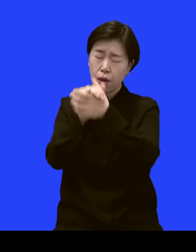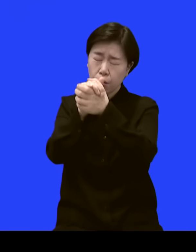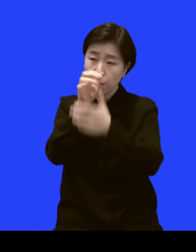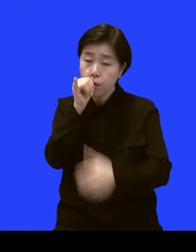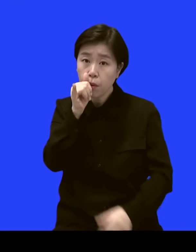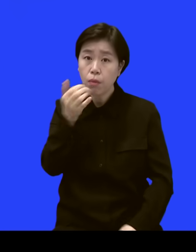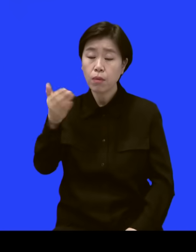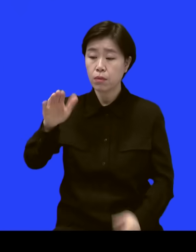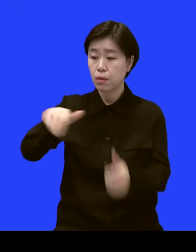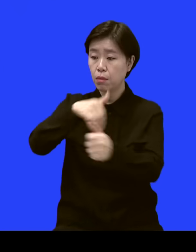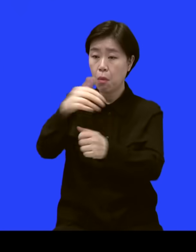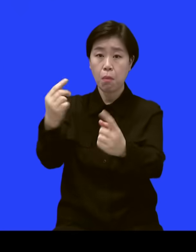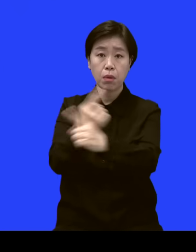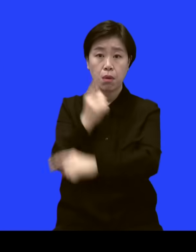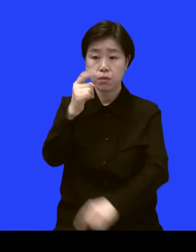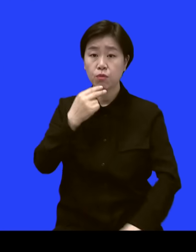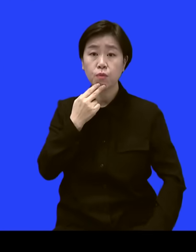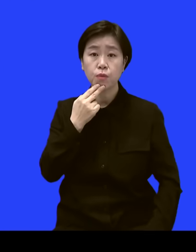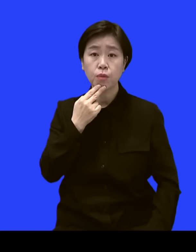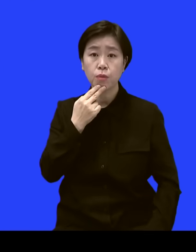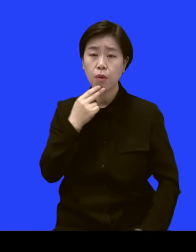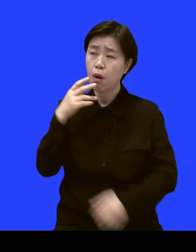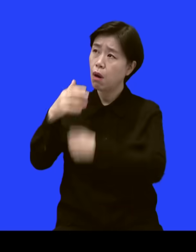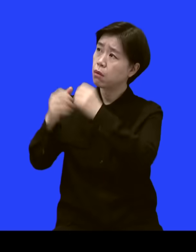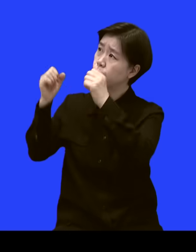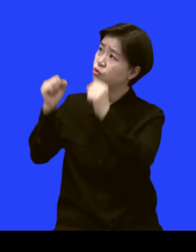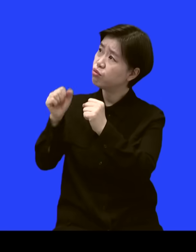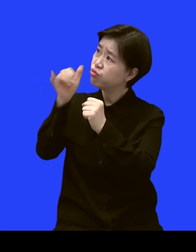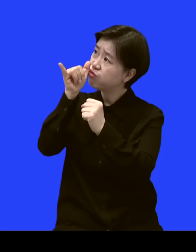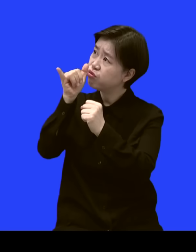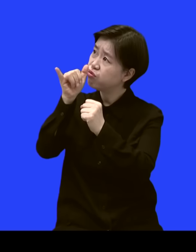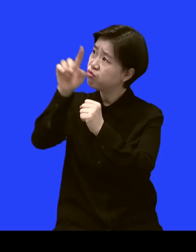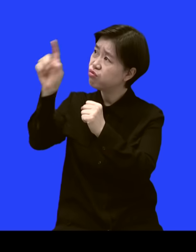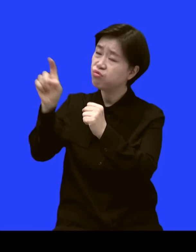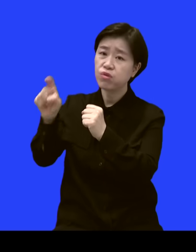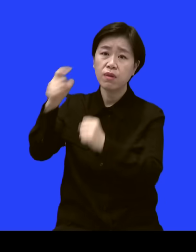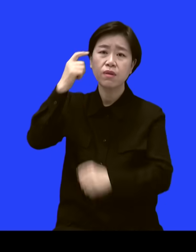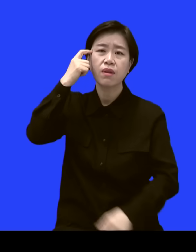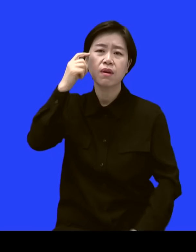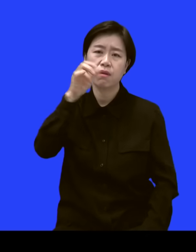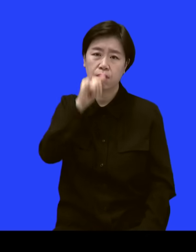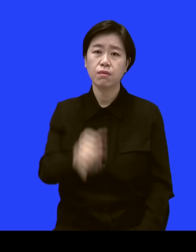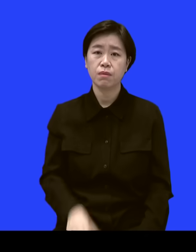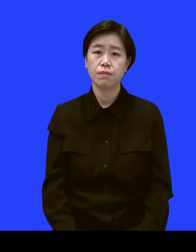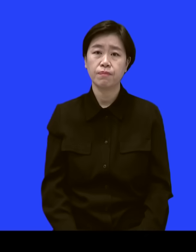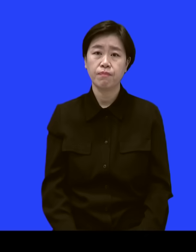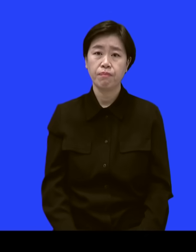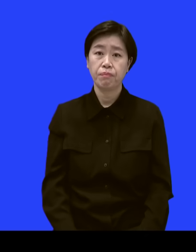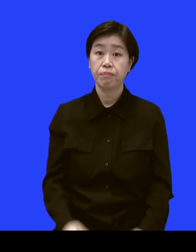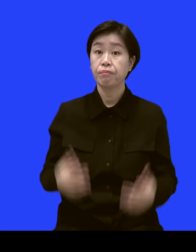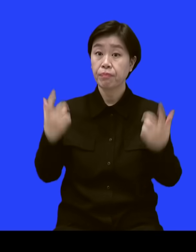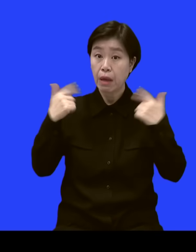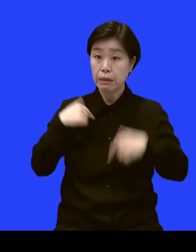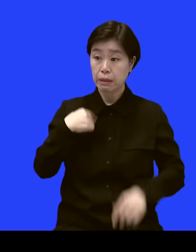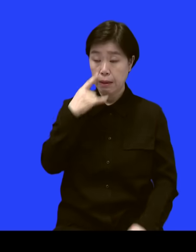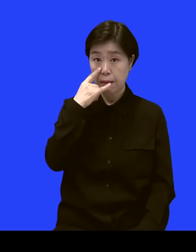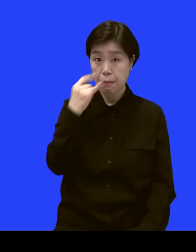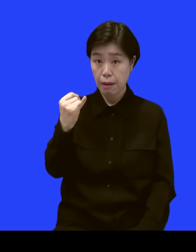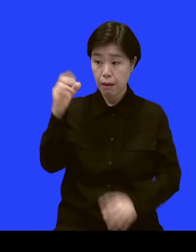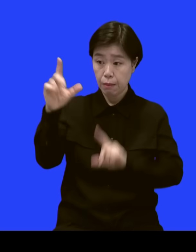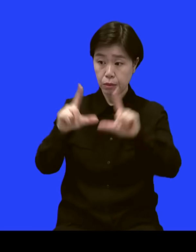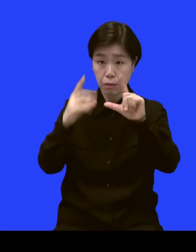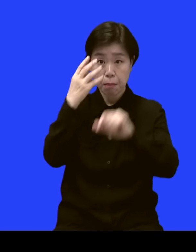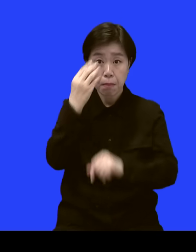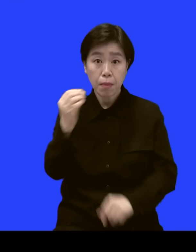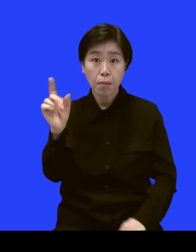말씀 보시고 제가 기억하는 어린 시절의 엄마는 항상 밤에 이제 모든 집안일을 마치시고 이불을 뒤집어